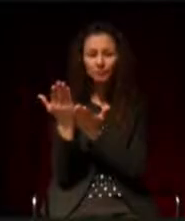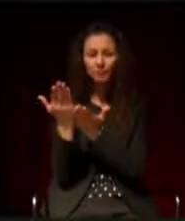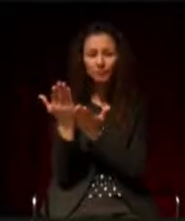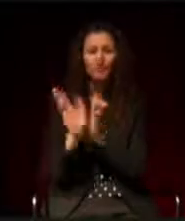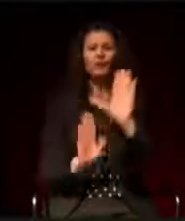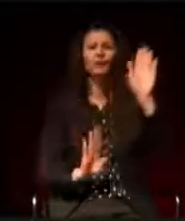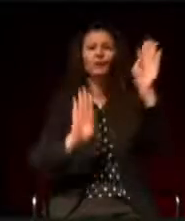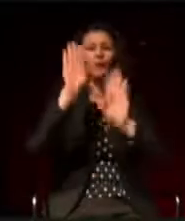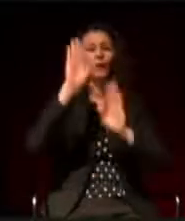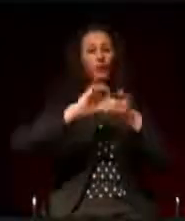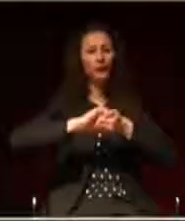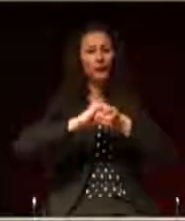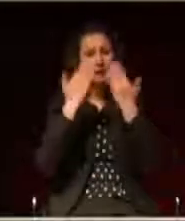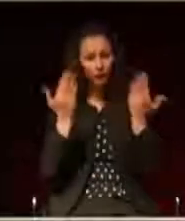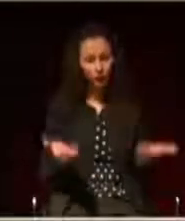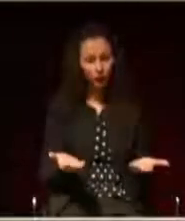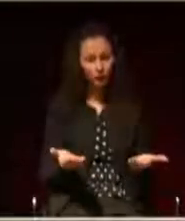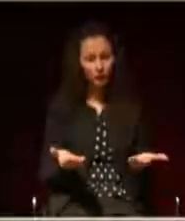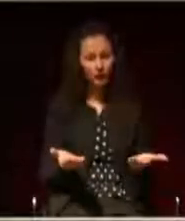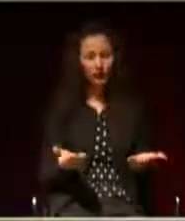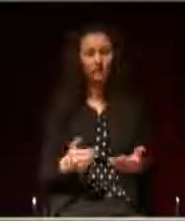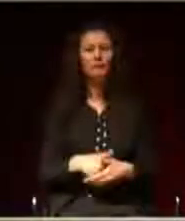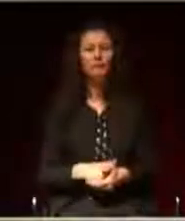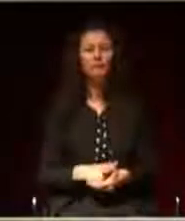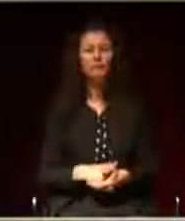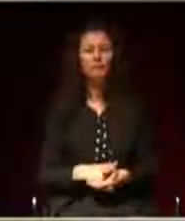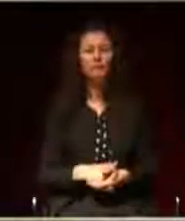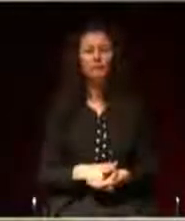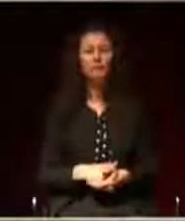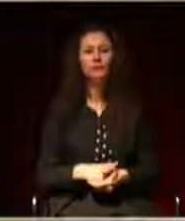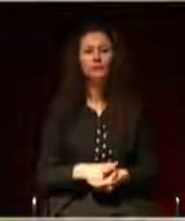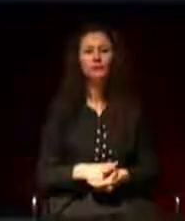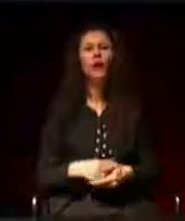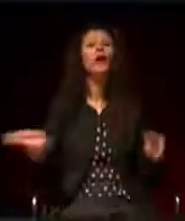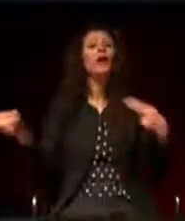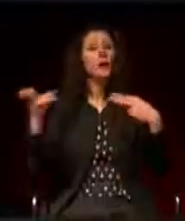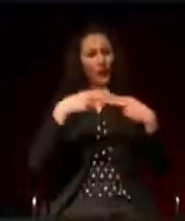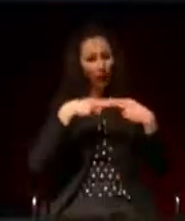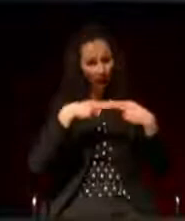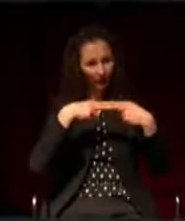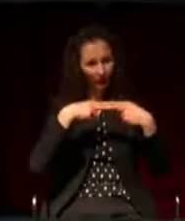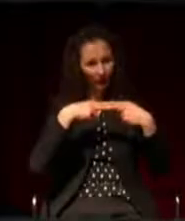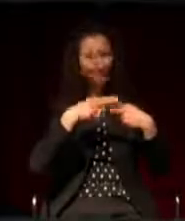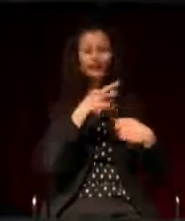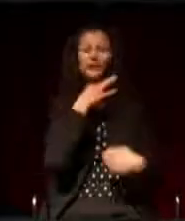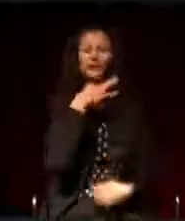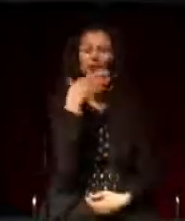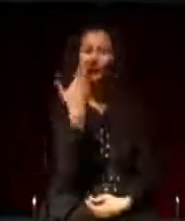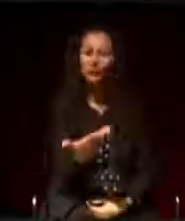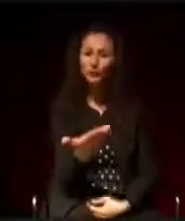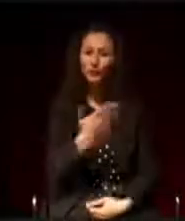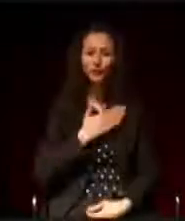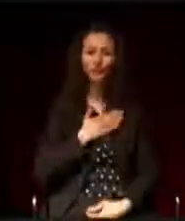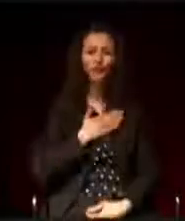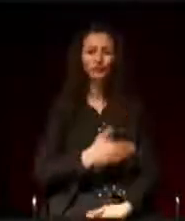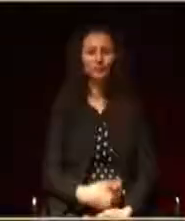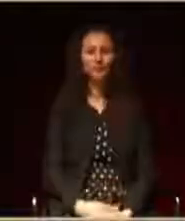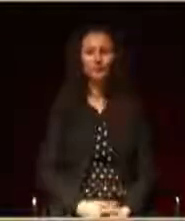edenler, etmeyenler oy birliğiyle kabul edilmiştir. Evet. Kapanışı yapmış oluyoruz. Teşekkür ediyoruz.